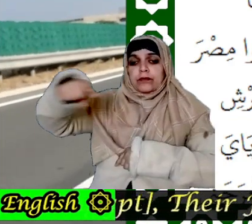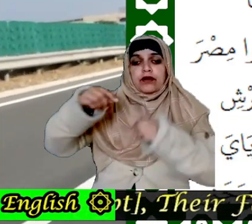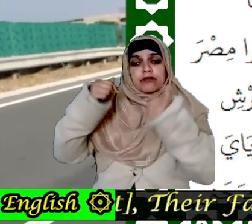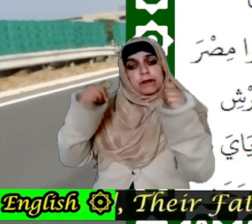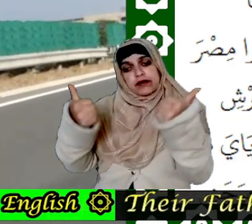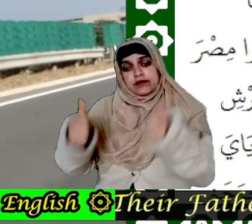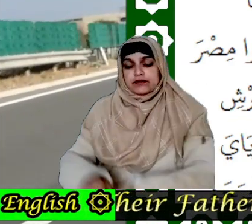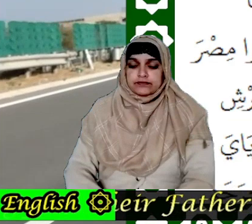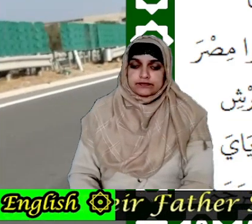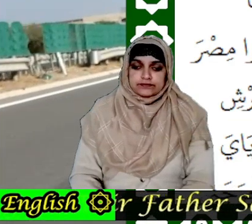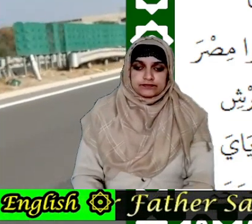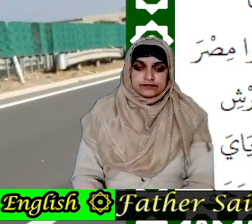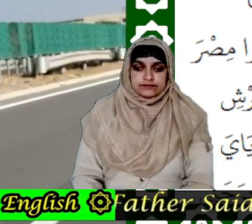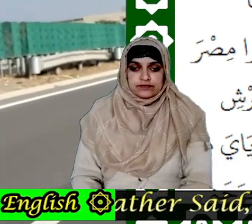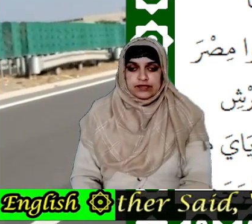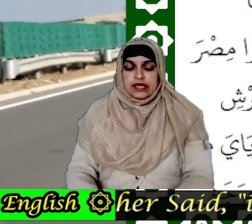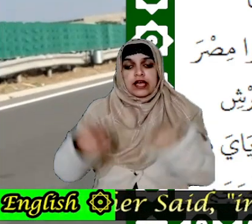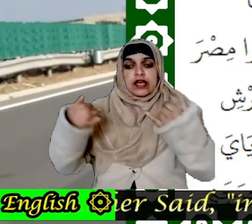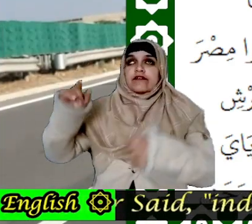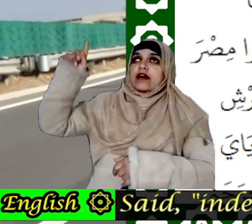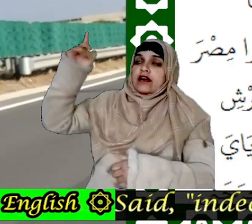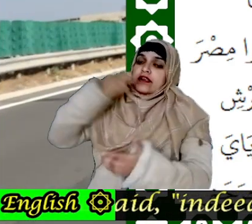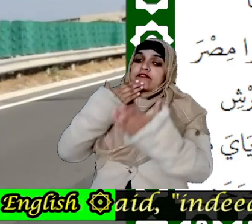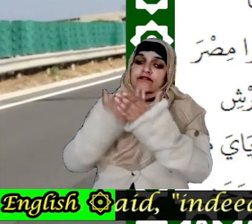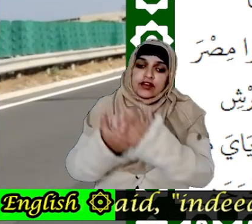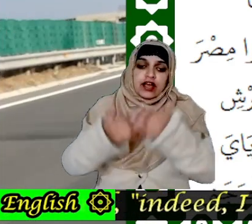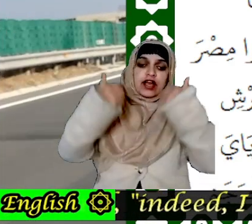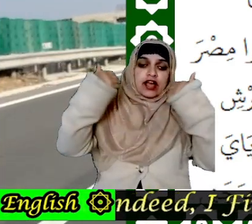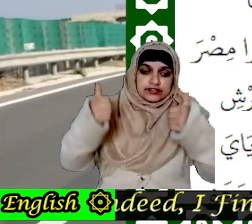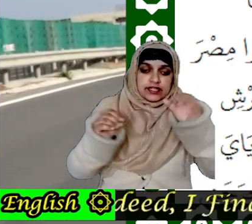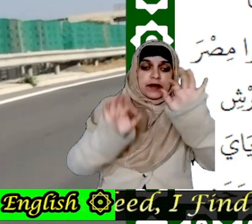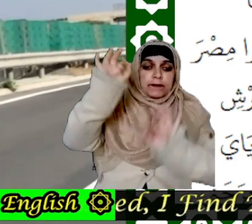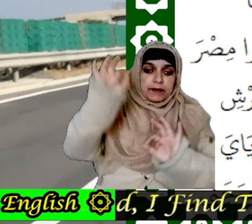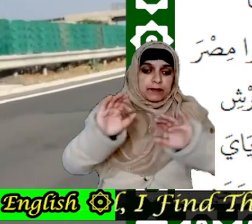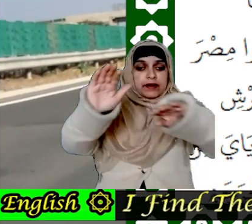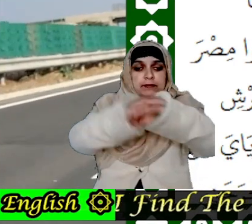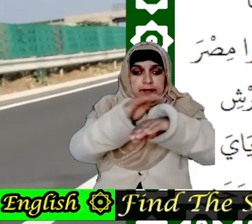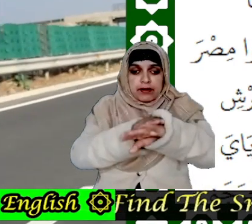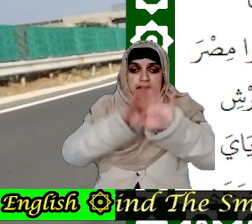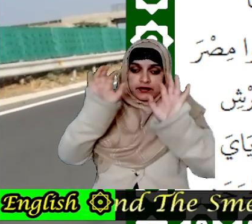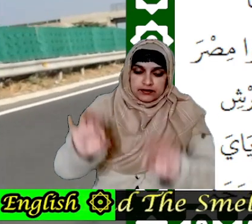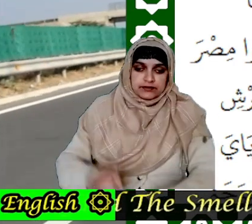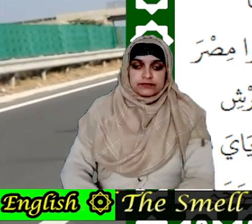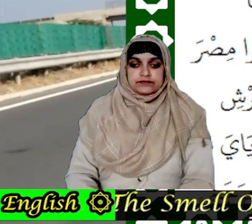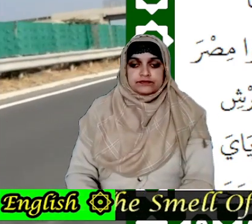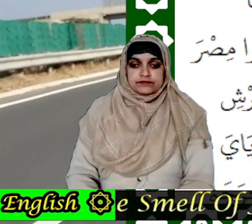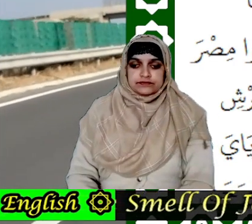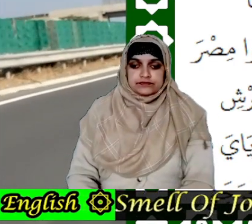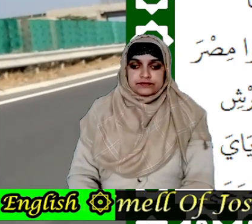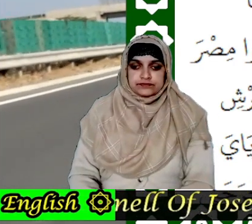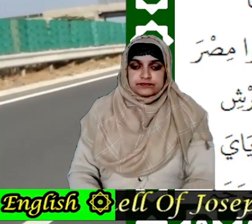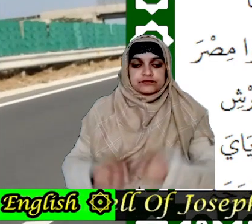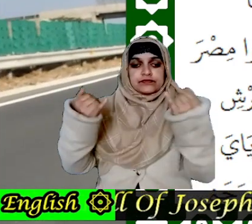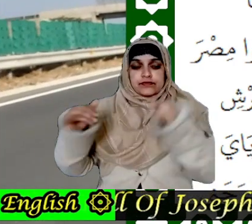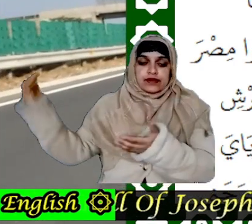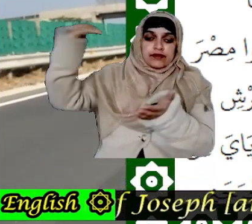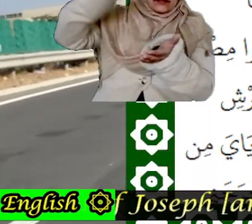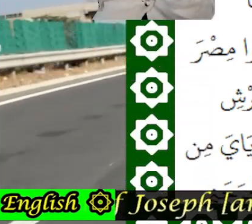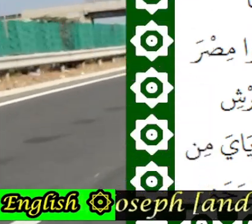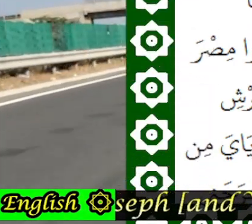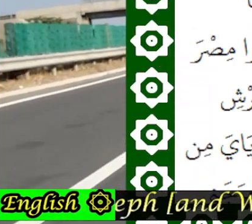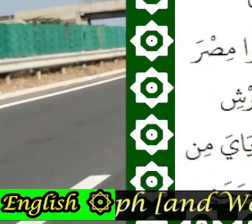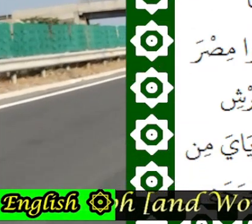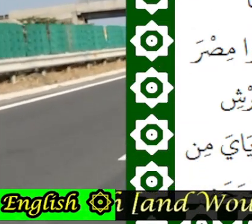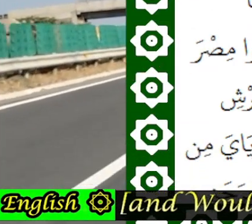الله آمينين أبكنا خونو غاسكا هندا نافداي